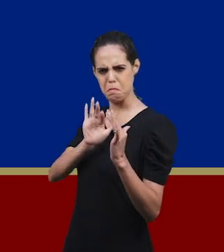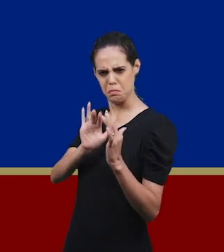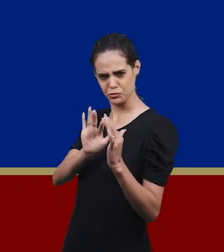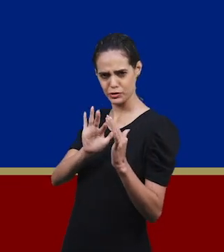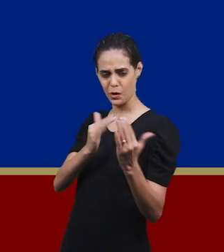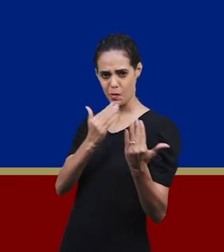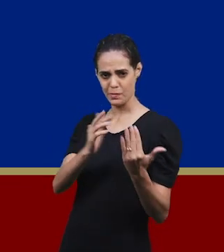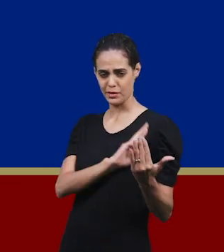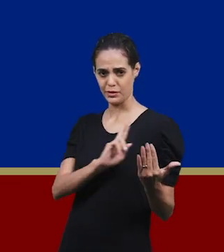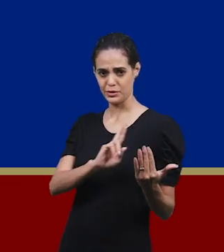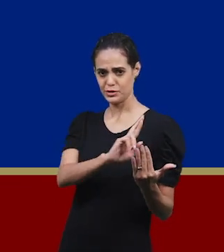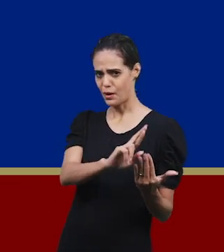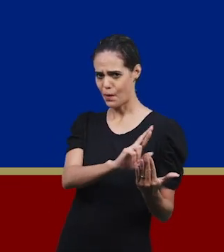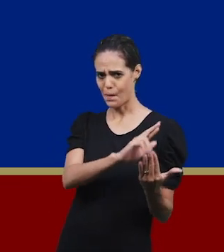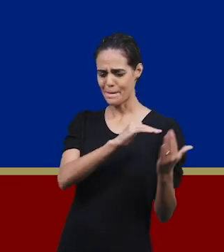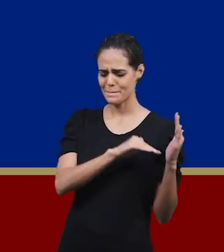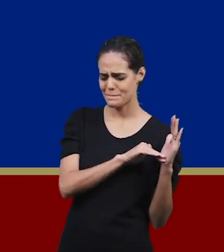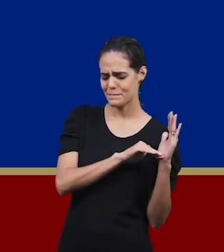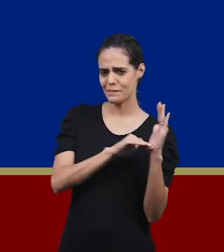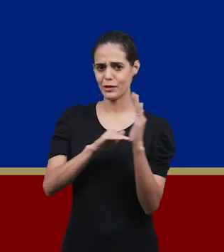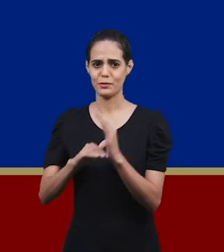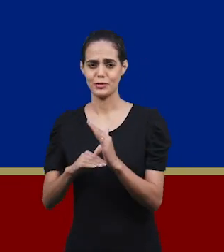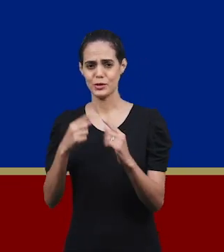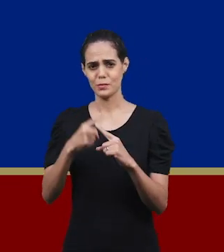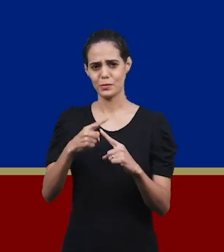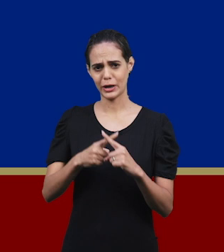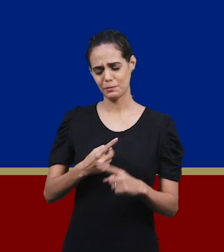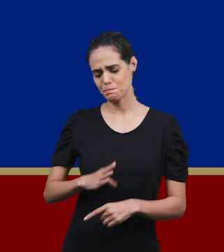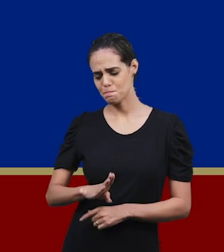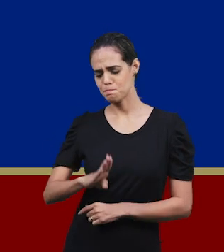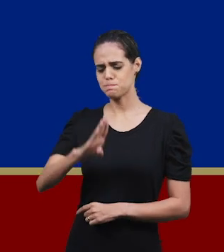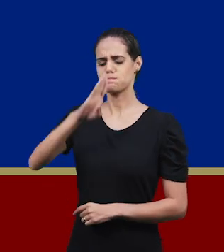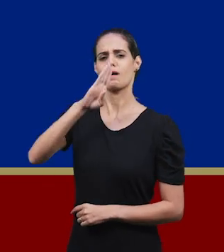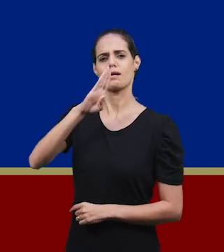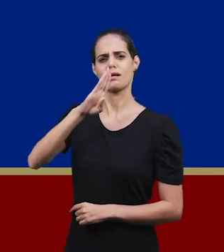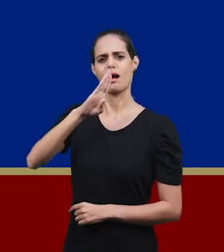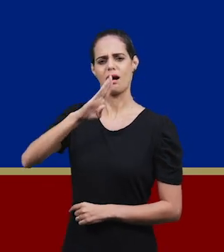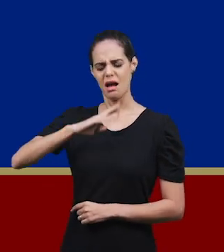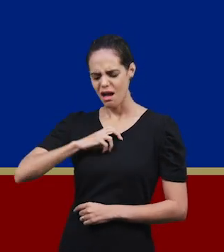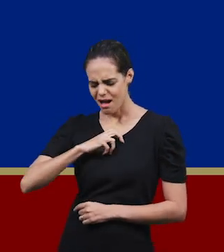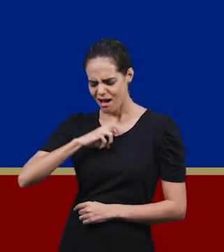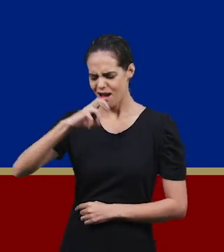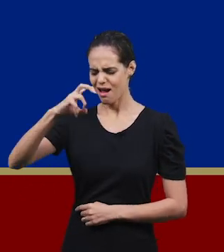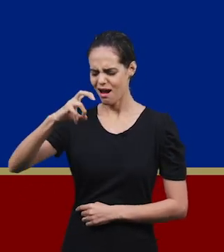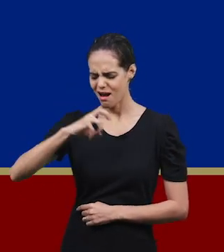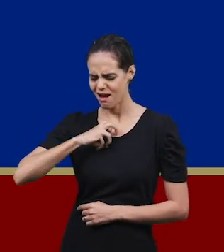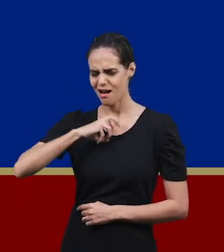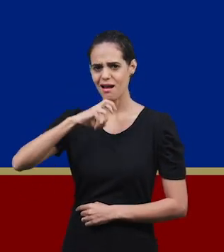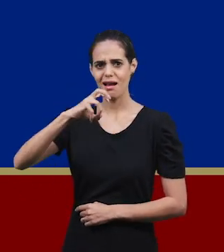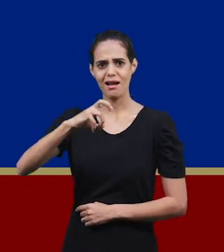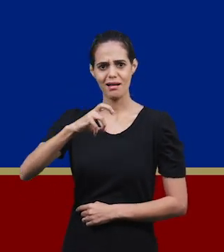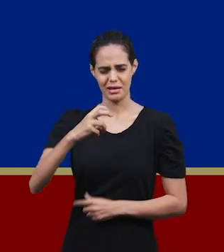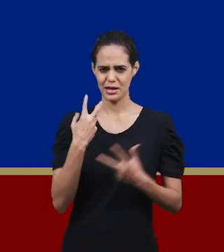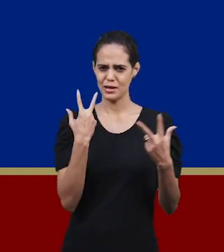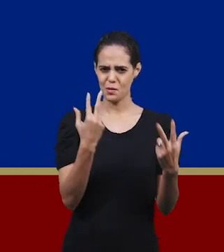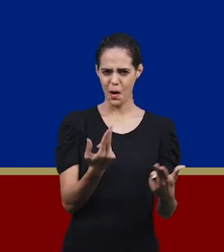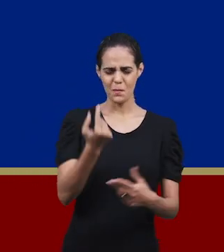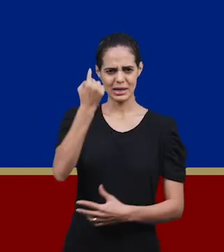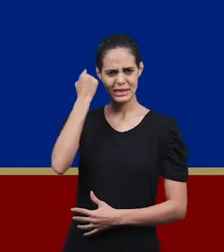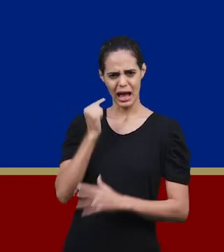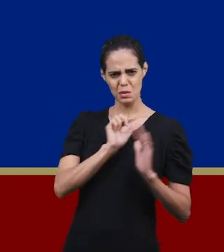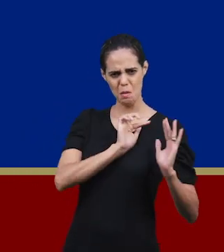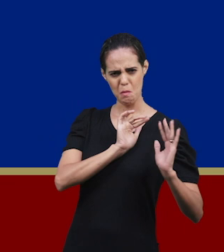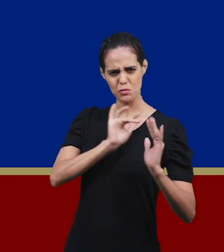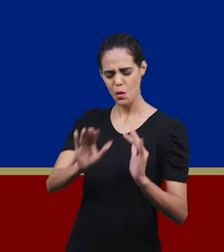la religion n'aide pas. Dieu veut tuer, parce qu'il veut tuer la voix de nécessiteux. »